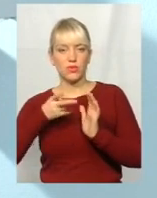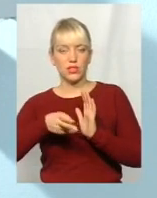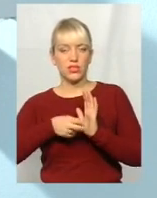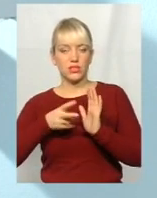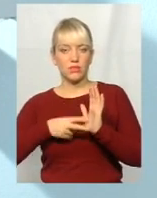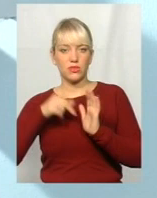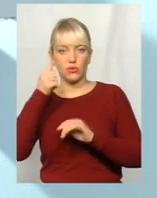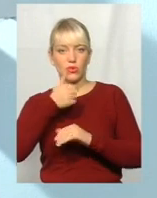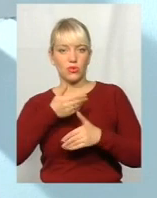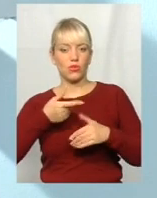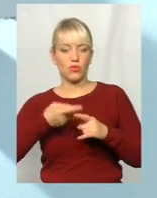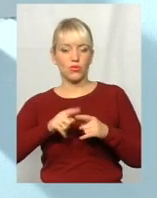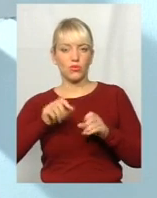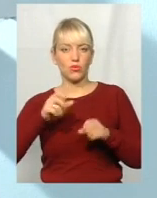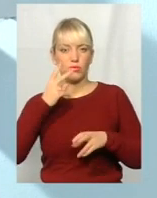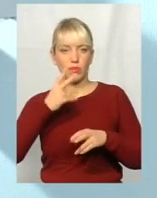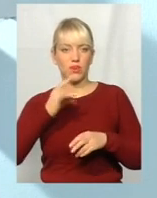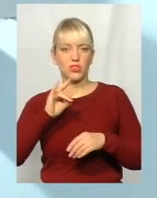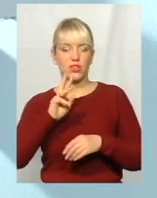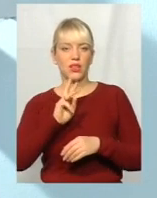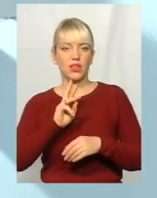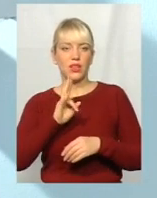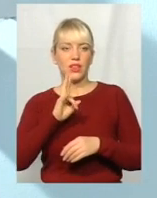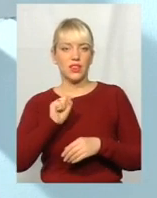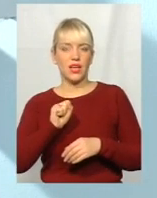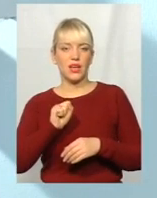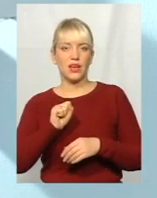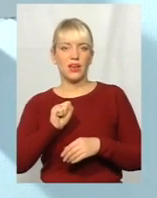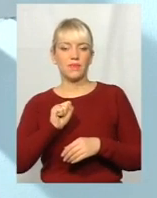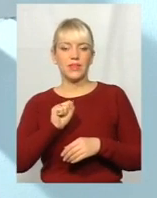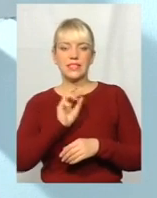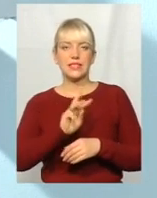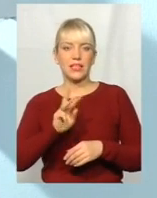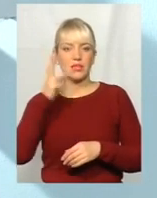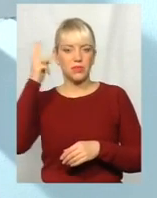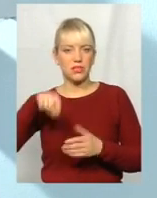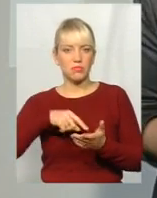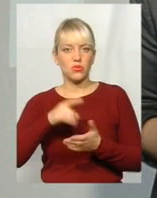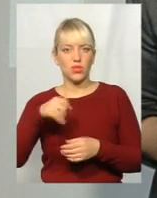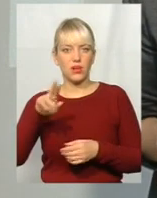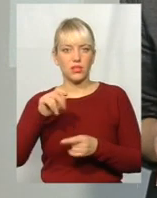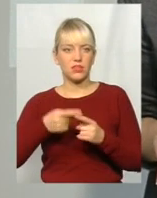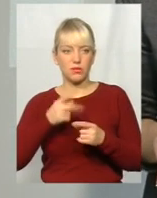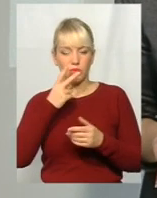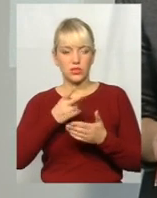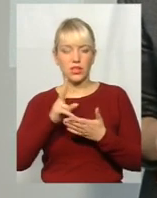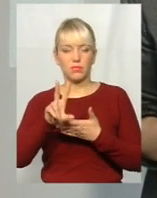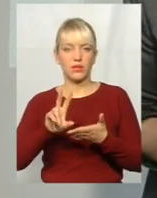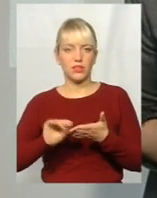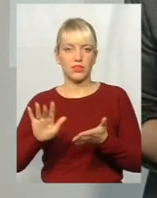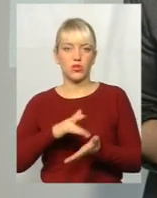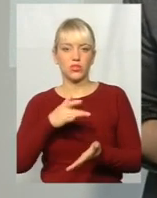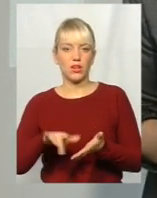12.07.2017 року. Його можна побачити на сайті Хмельницької міської ради. Цей раз ми показали і приклади розрахунку